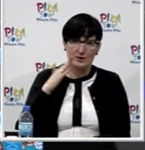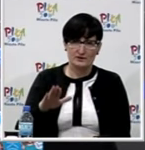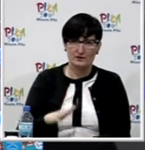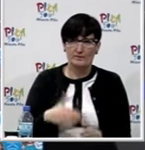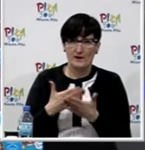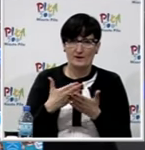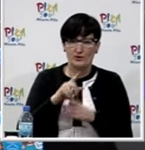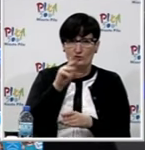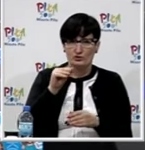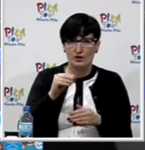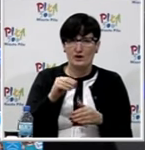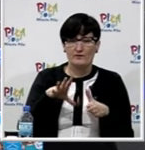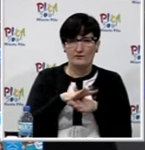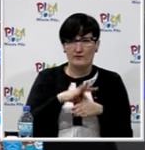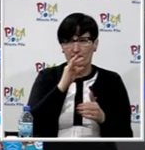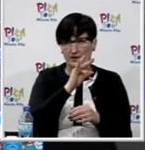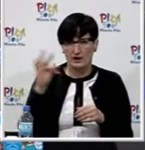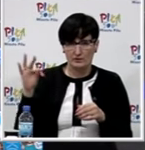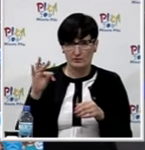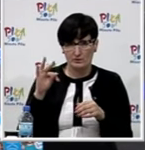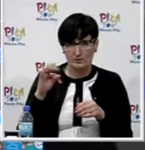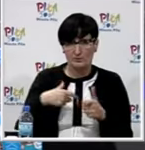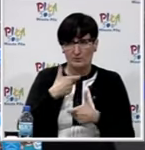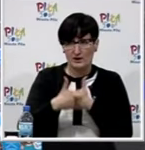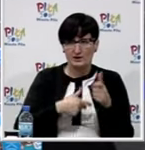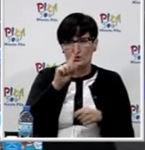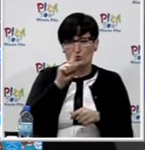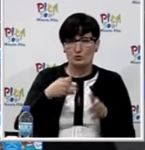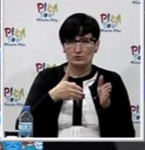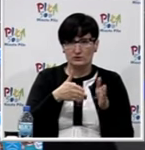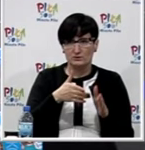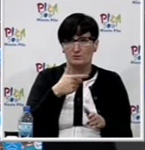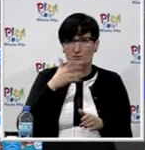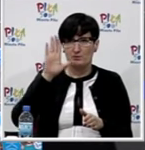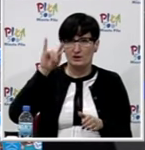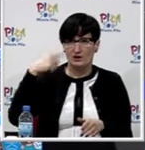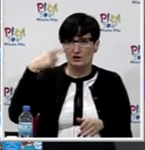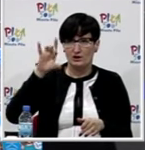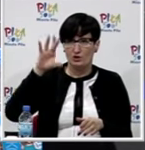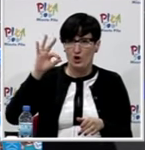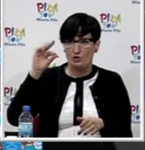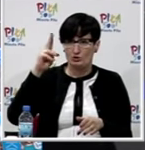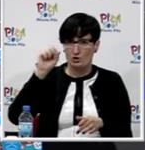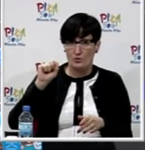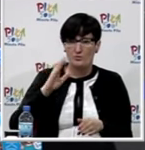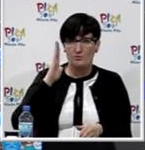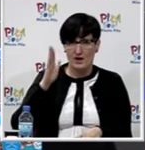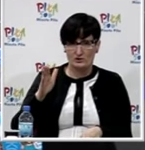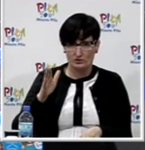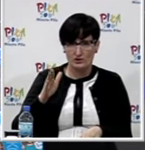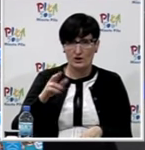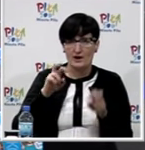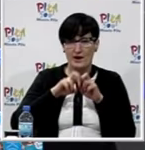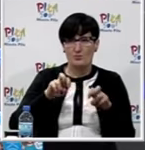finalnymi pracami związanymi z ulicą Bydgoską będzie remont tego właśnie naszego